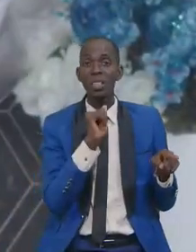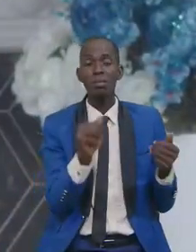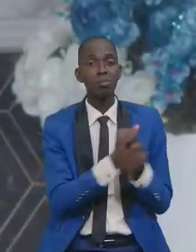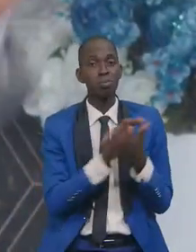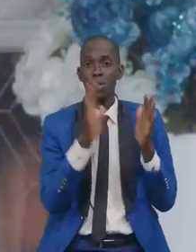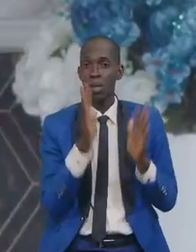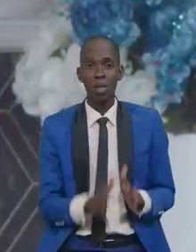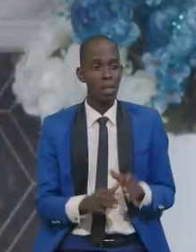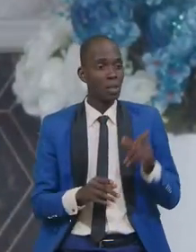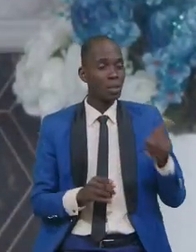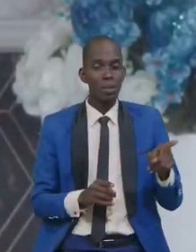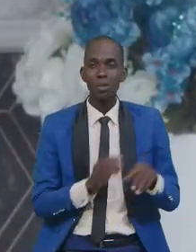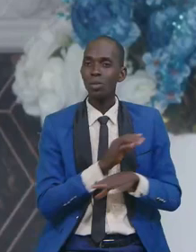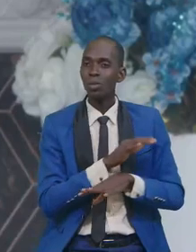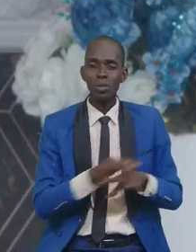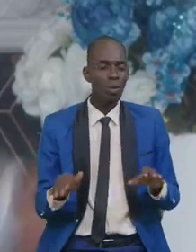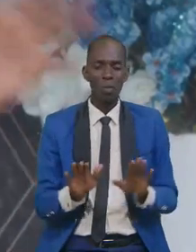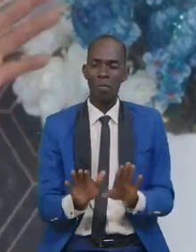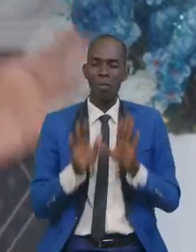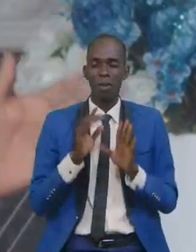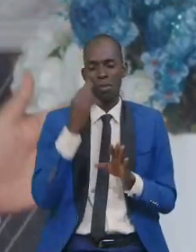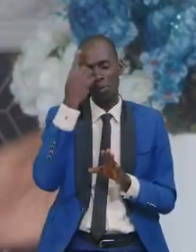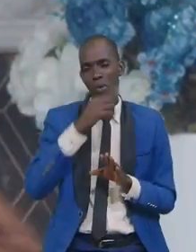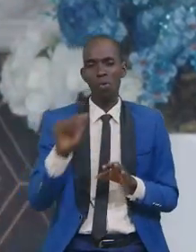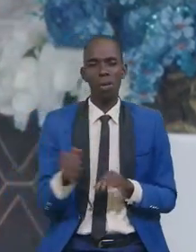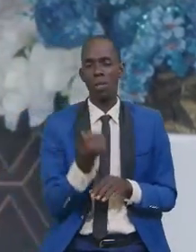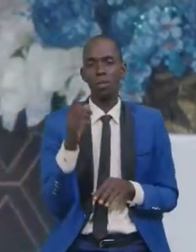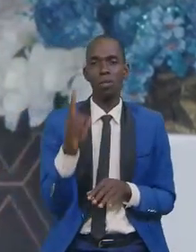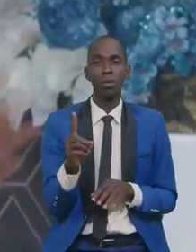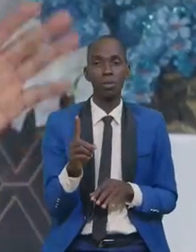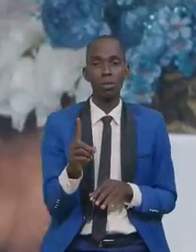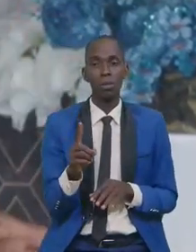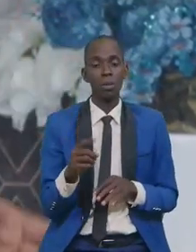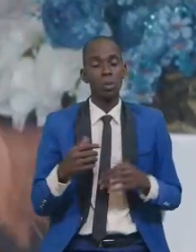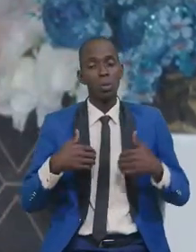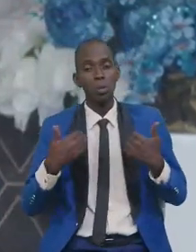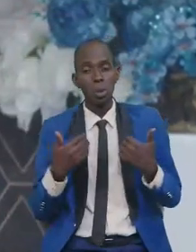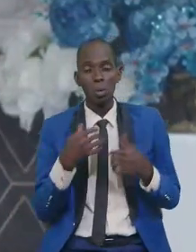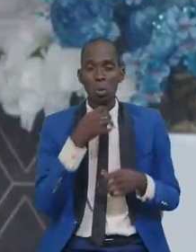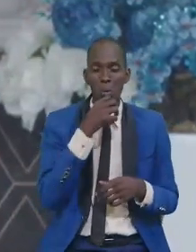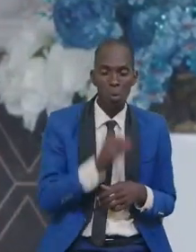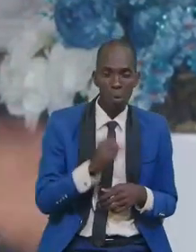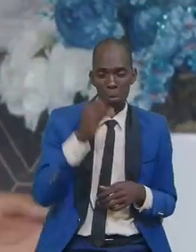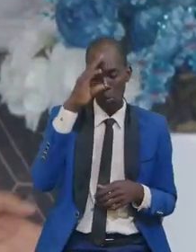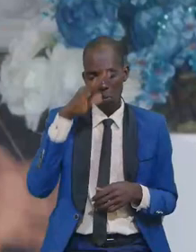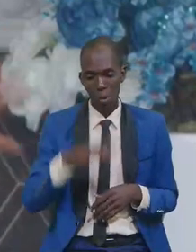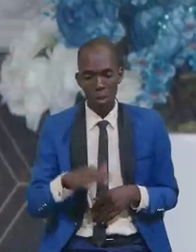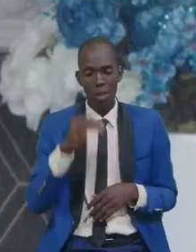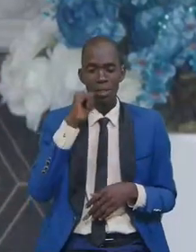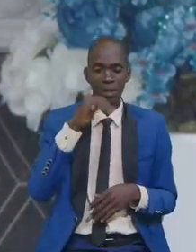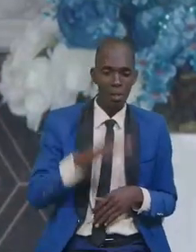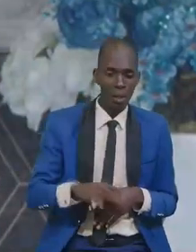Ah, monsieur là-bas, là, c'est un destructeur, il ne craint personne. Jeune, vieux, garçon,